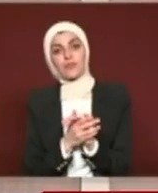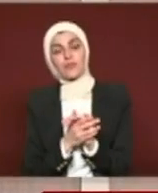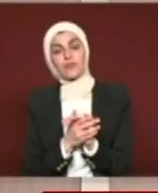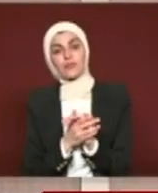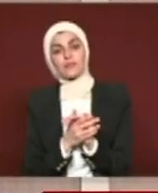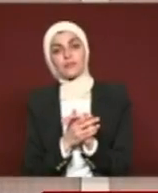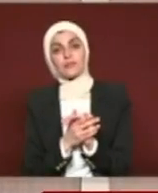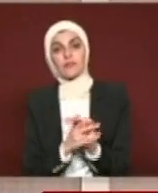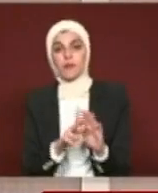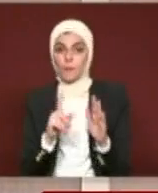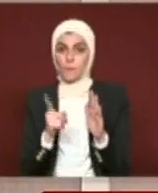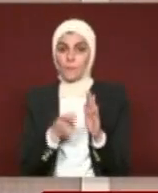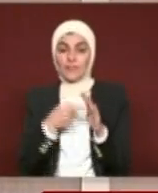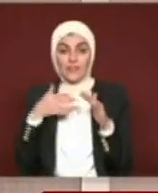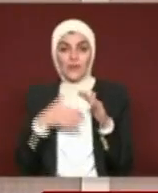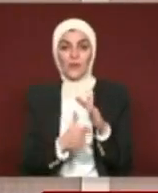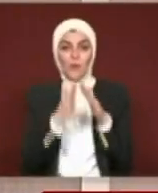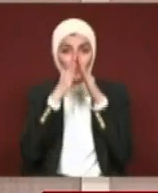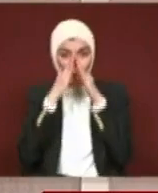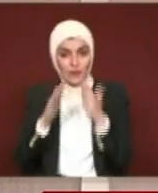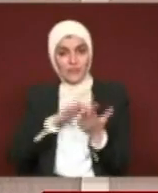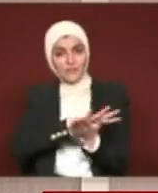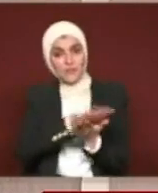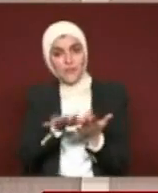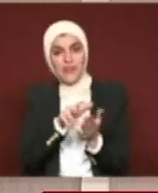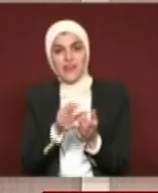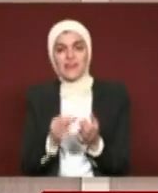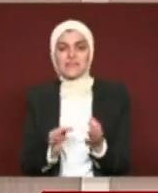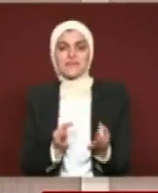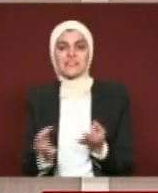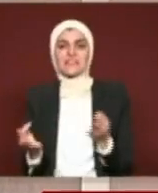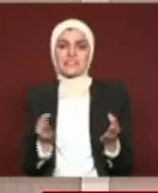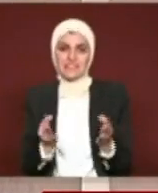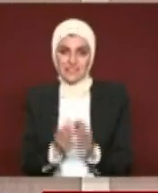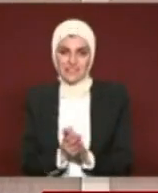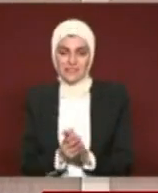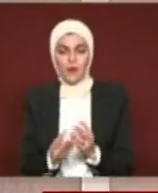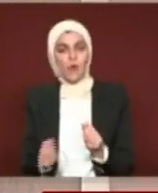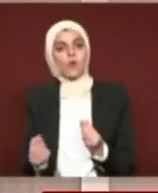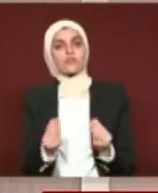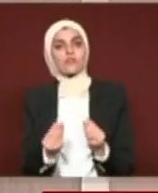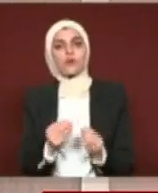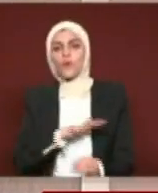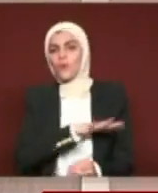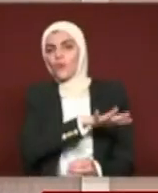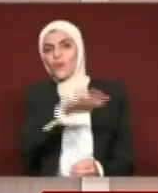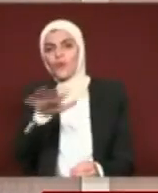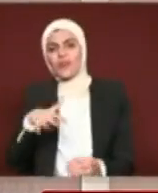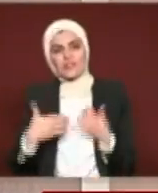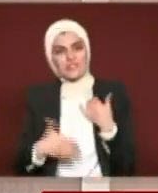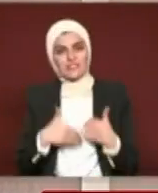أزمتها السياسية والاقتصادية التي يستشعر بها جميع المواطنين.